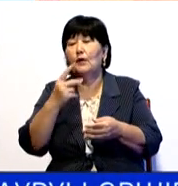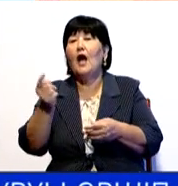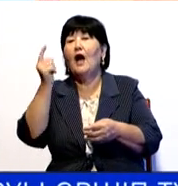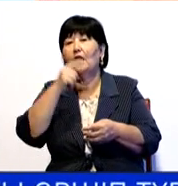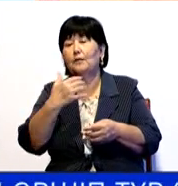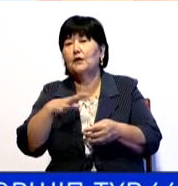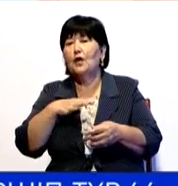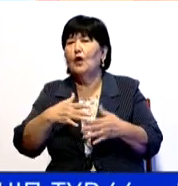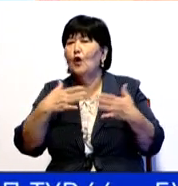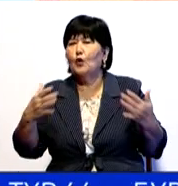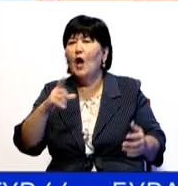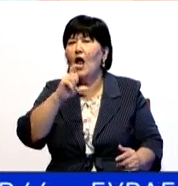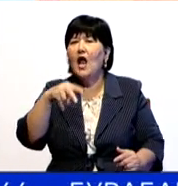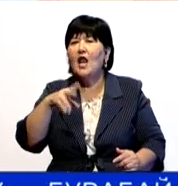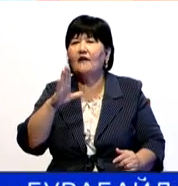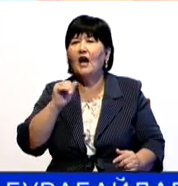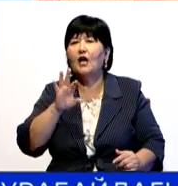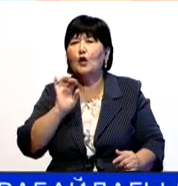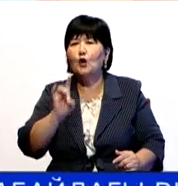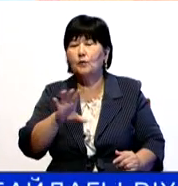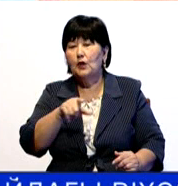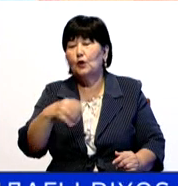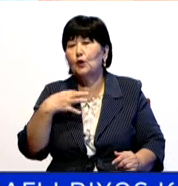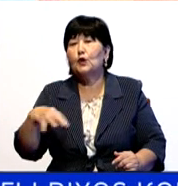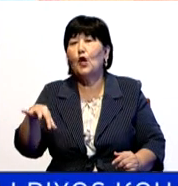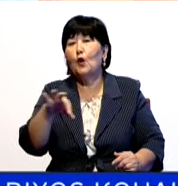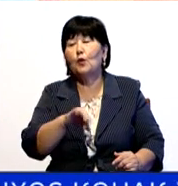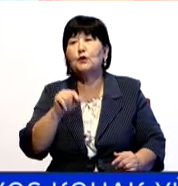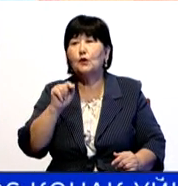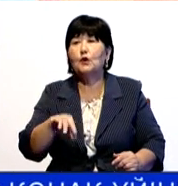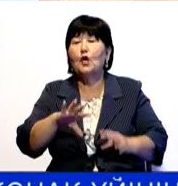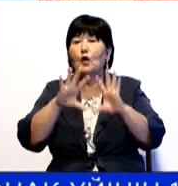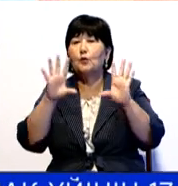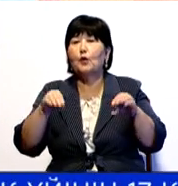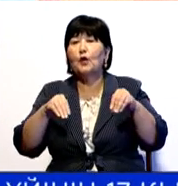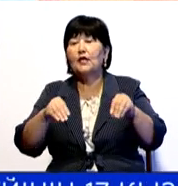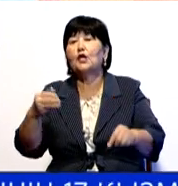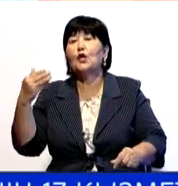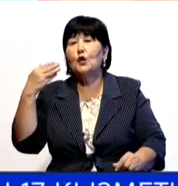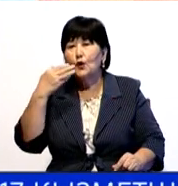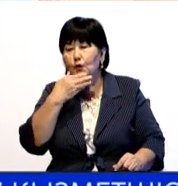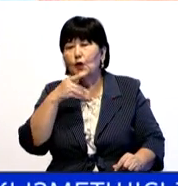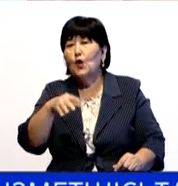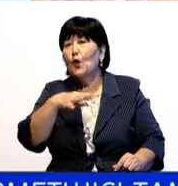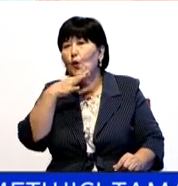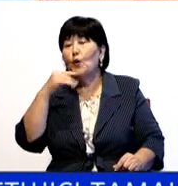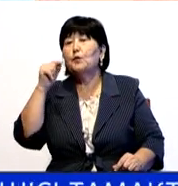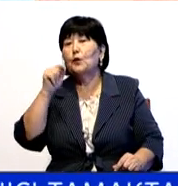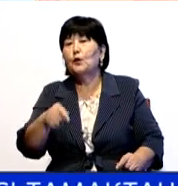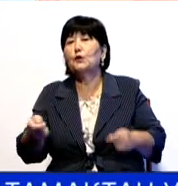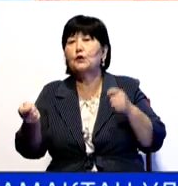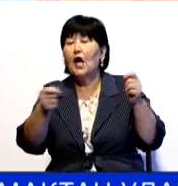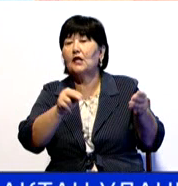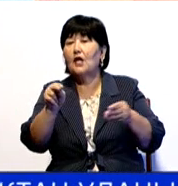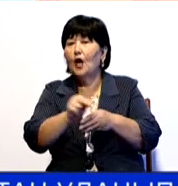үлкен элеватор болды. Осы Қызылорда облысының осы бүкіл еккен күріші, соны көбісі осында келіп